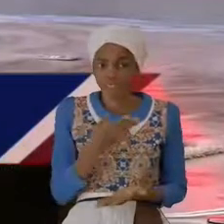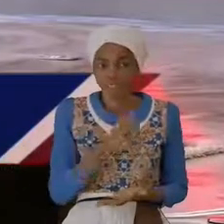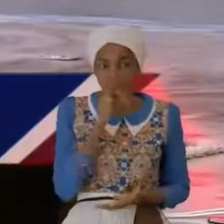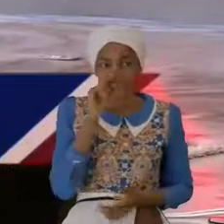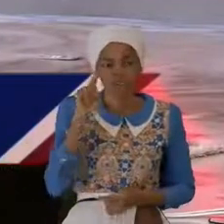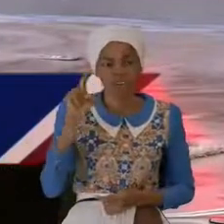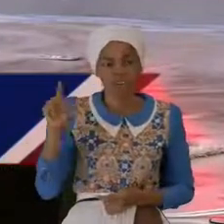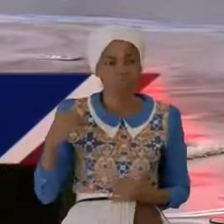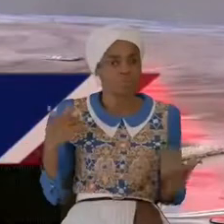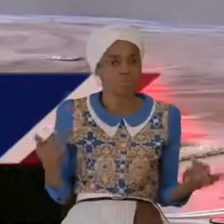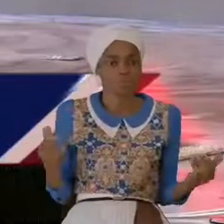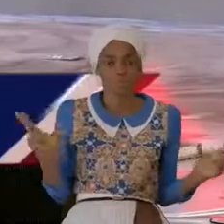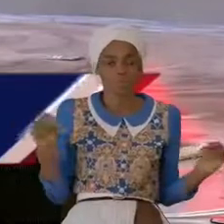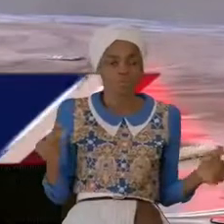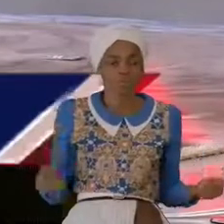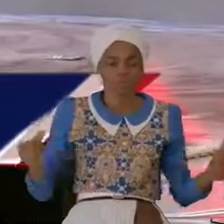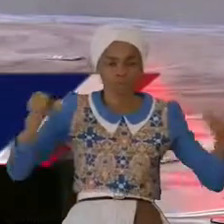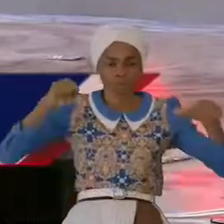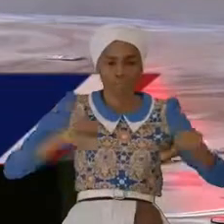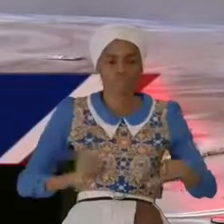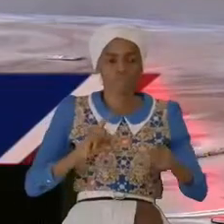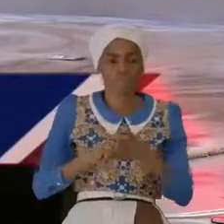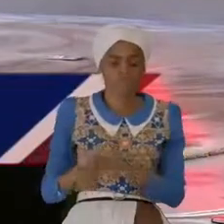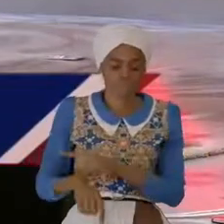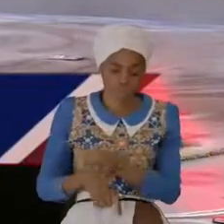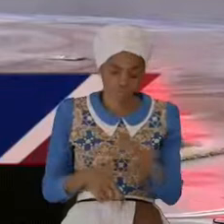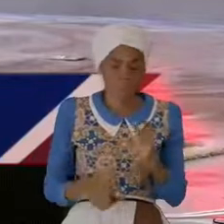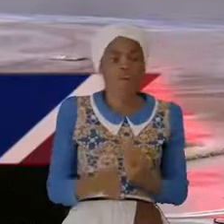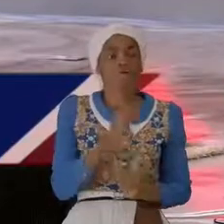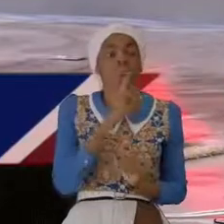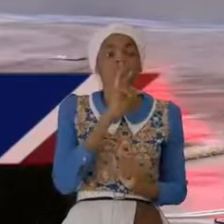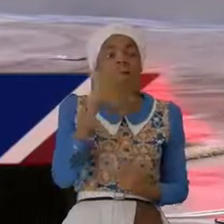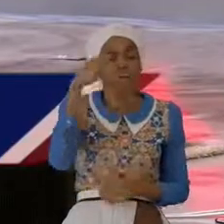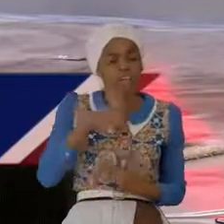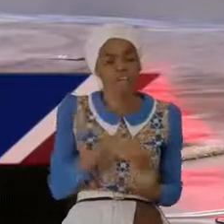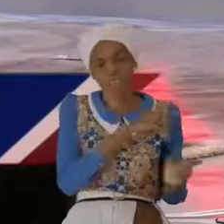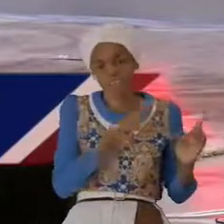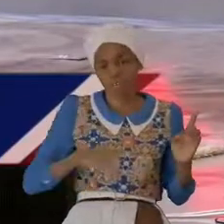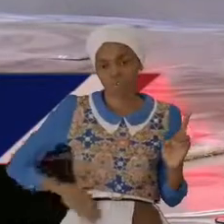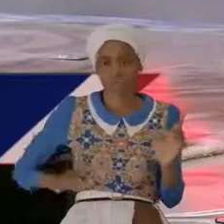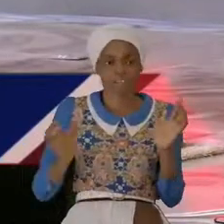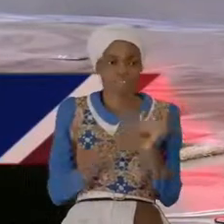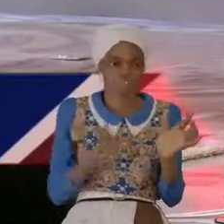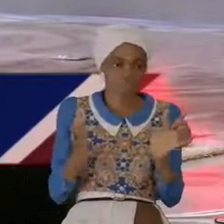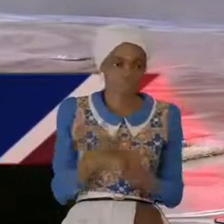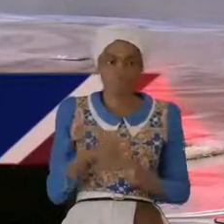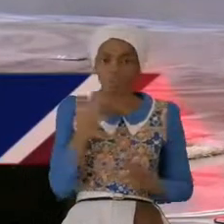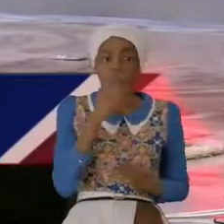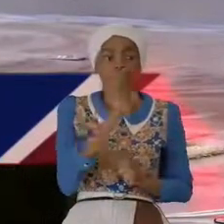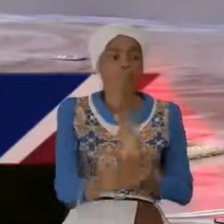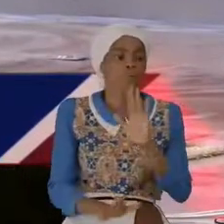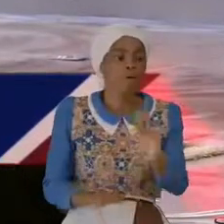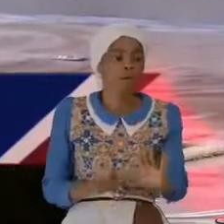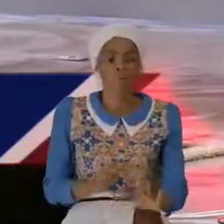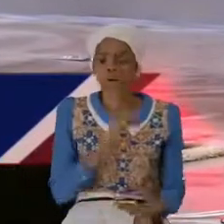Romains 8, 1. Il n'y a donc maintenant aucune condamnation pour ceux qui sont en Jésus-Christ,